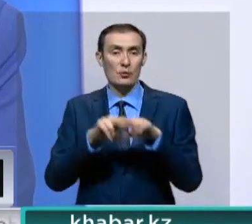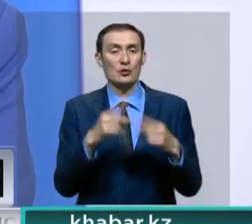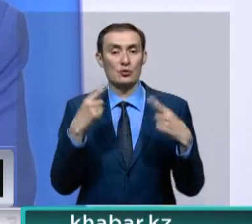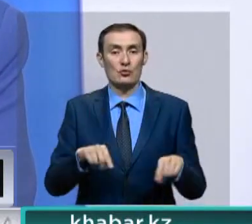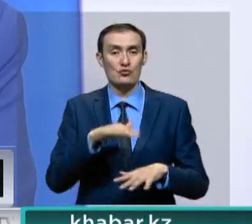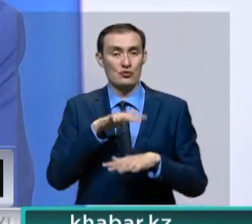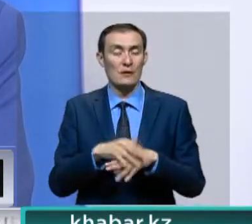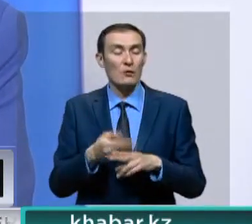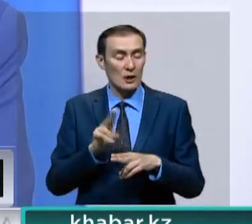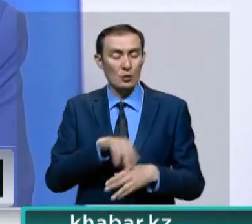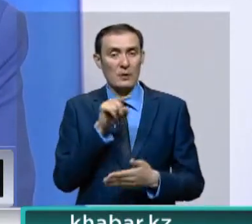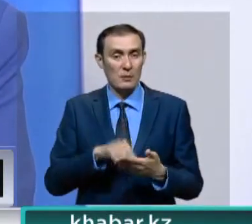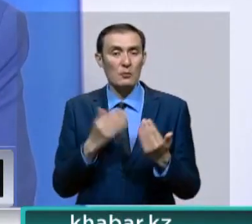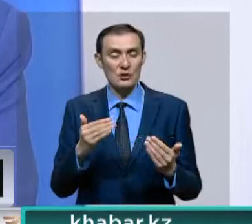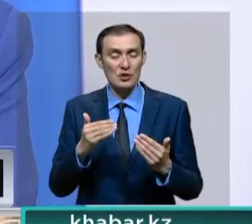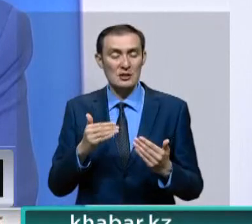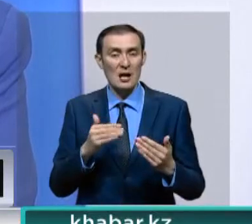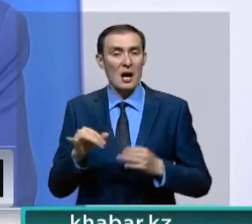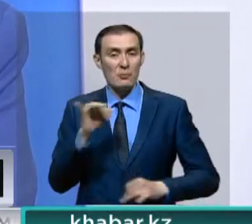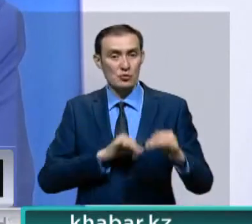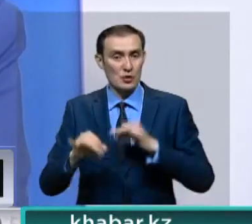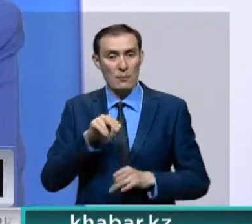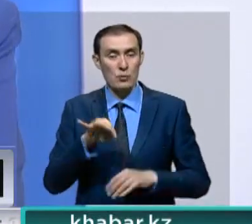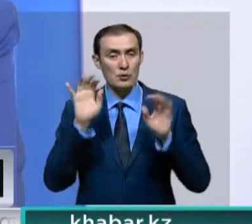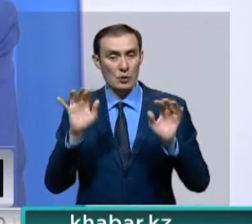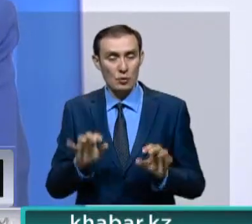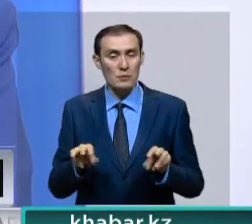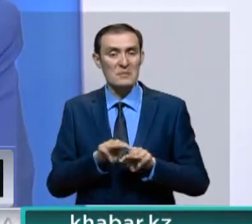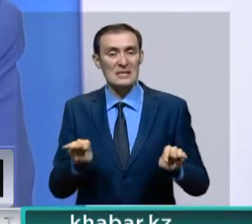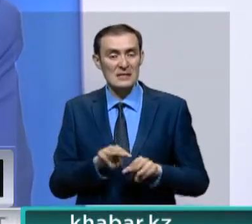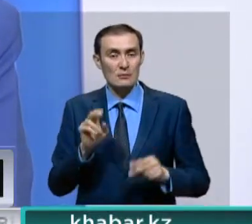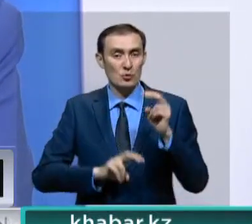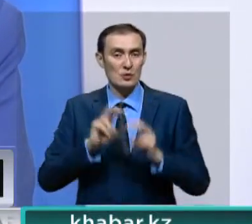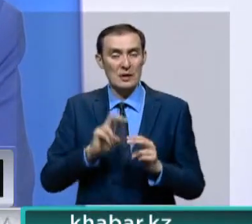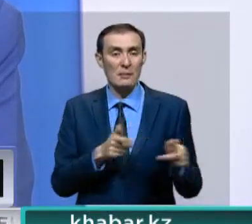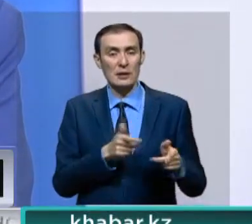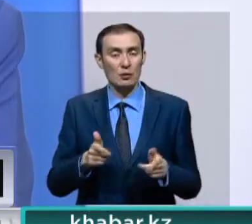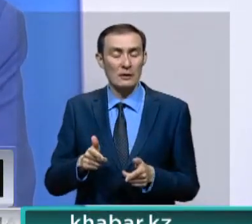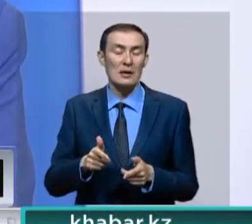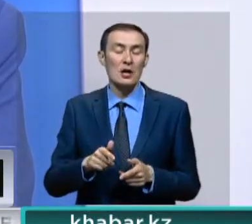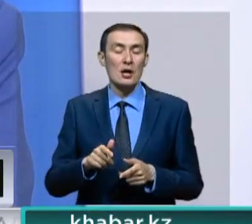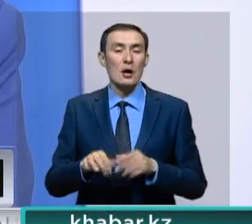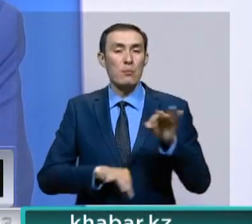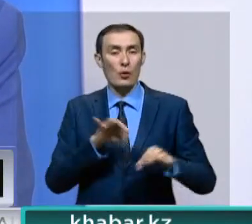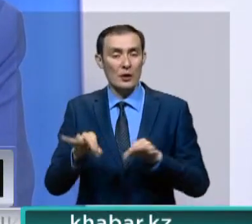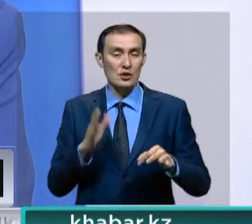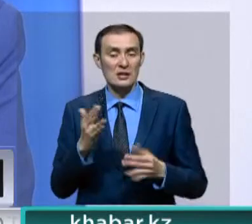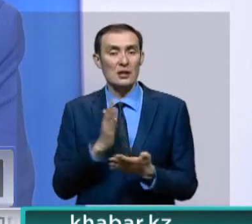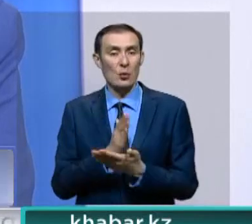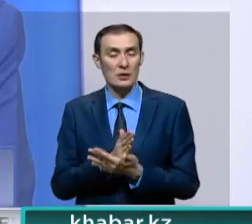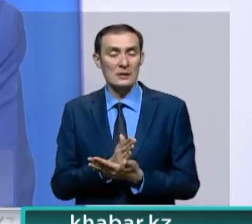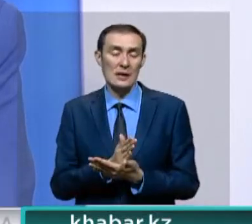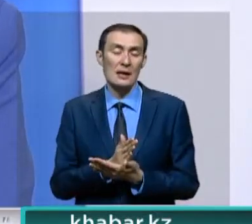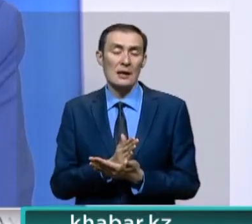счет. Эту проблему мы решаем сейчас законодательно. Министерством индустрии разработан соответствующий законопроект. Он находится